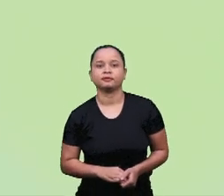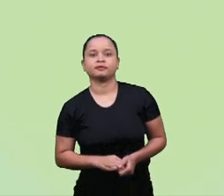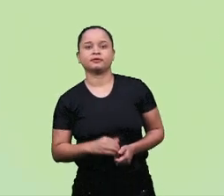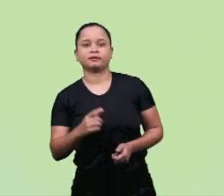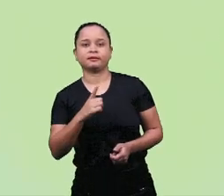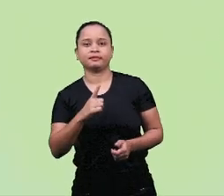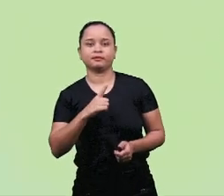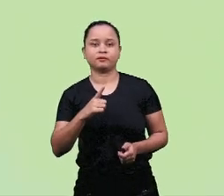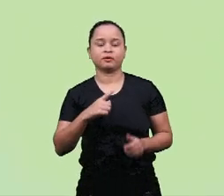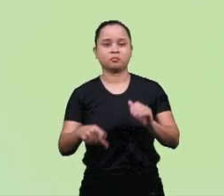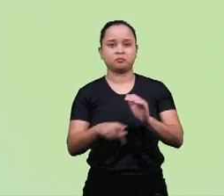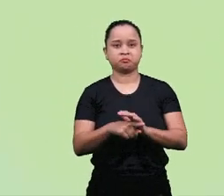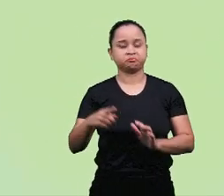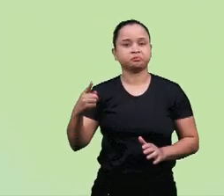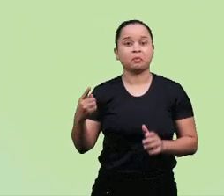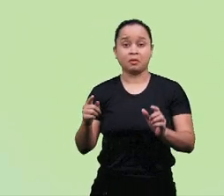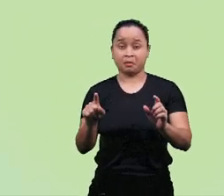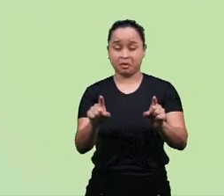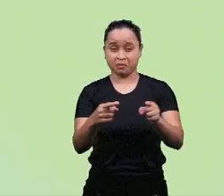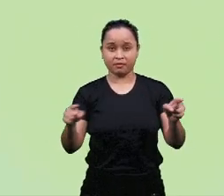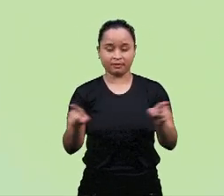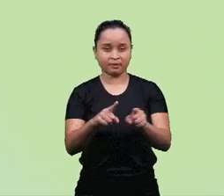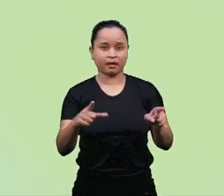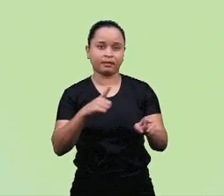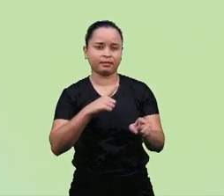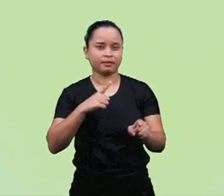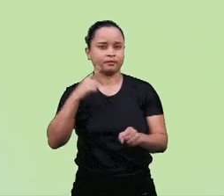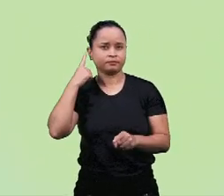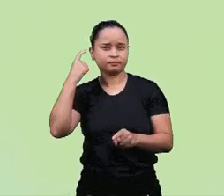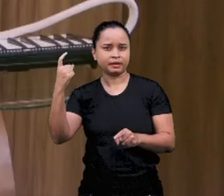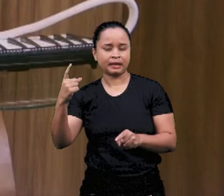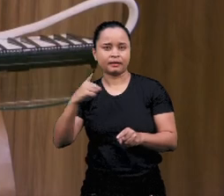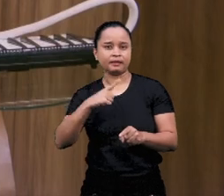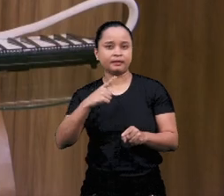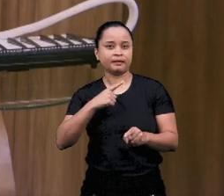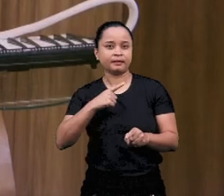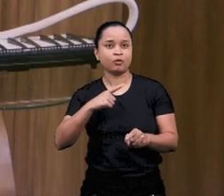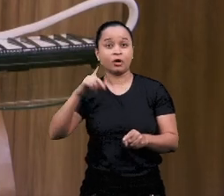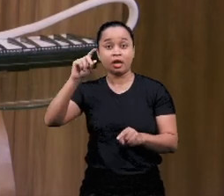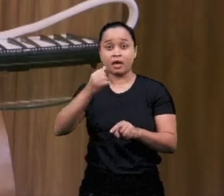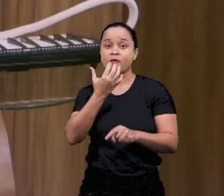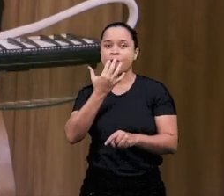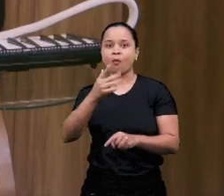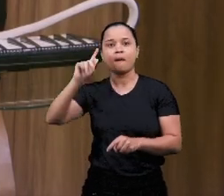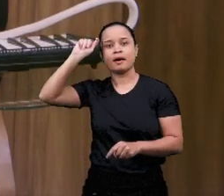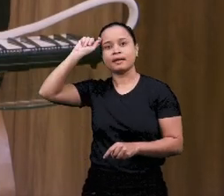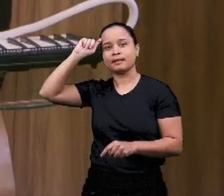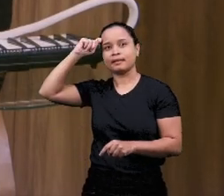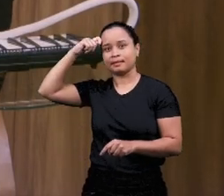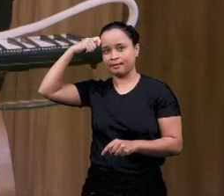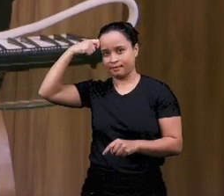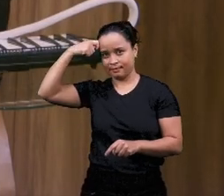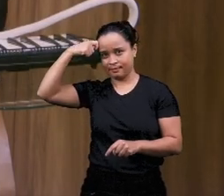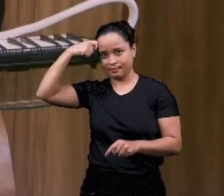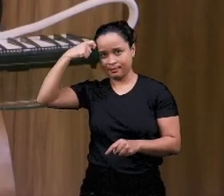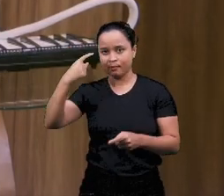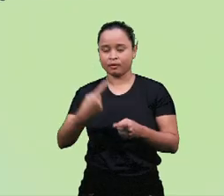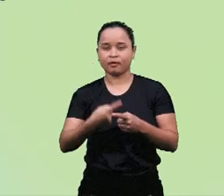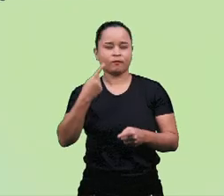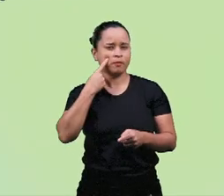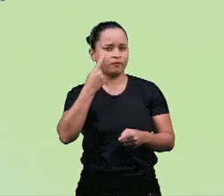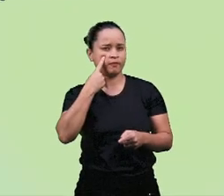louange. Et généralement, c'est une touche noire. Nous allons voir sur la note Do